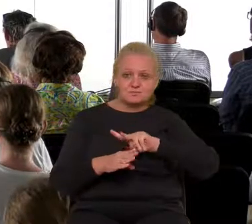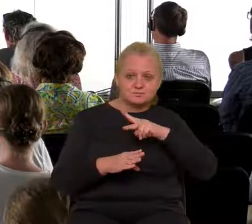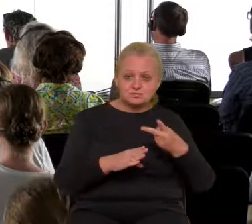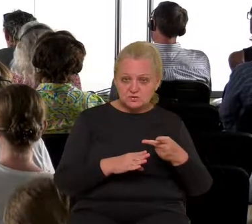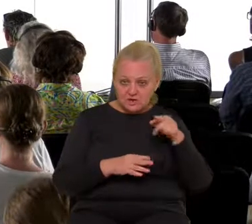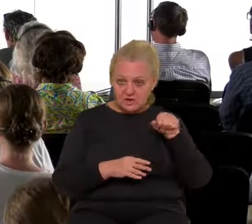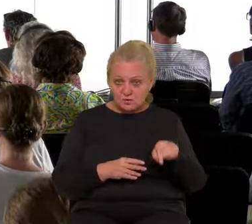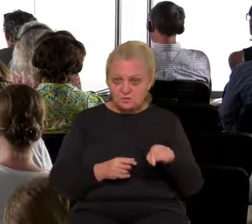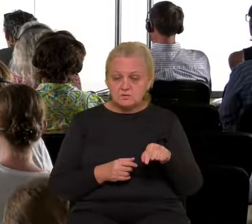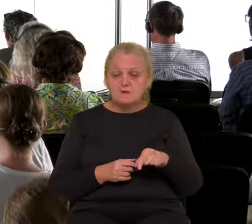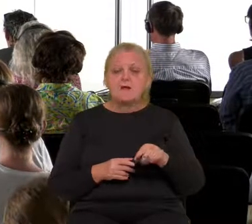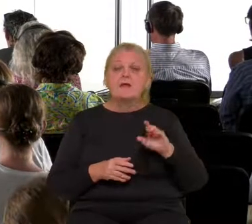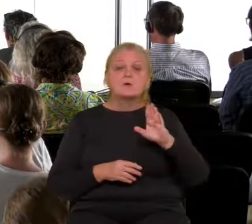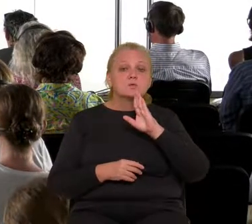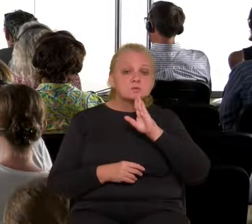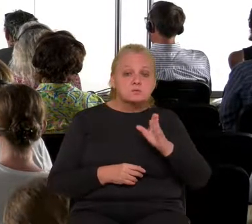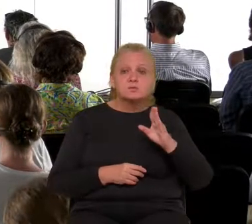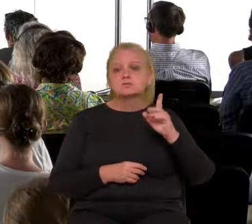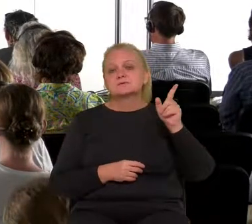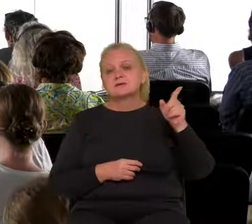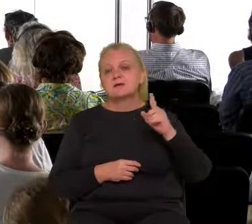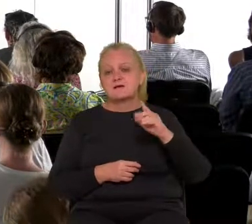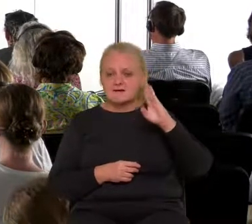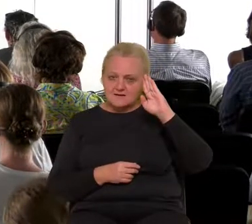w Stanach, w Irlandii,